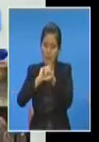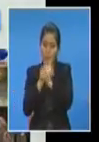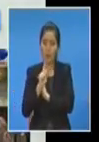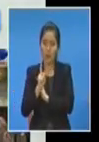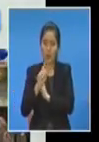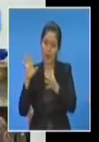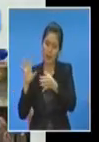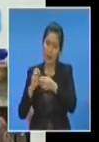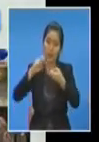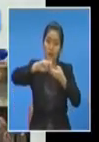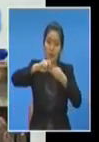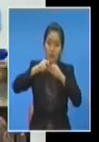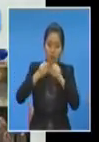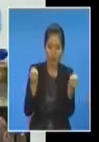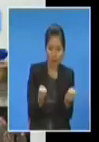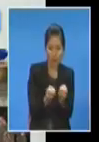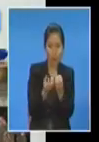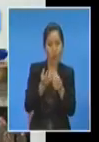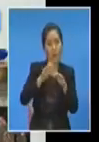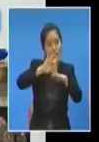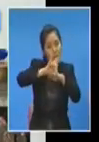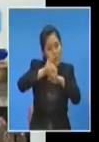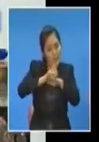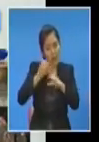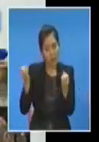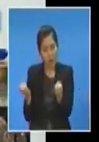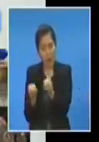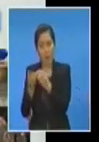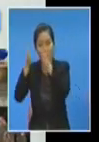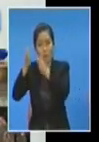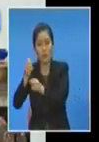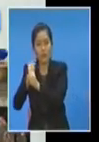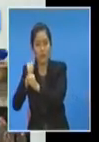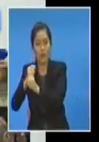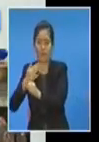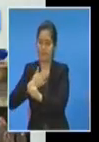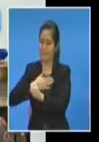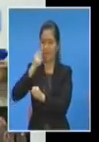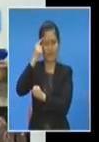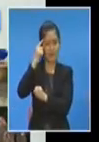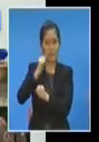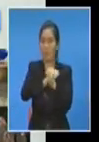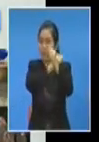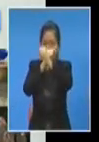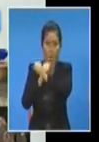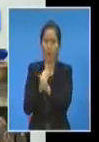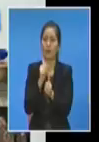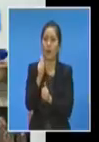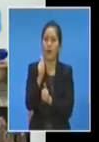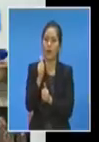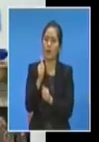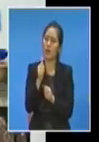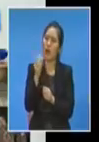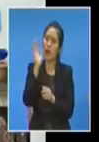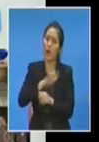ที่มนุษย์สร้างขึ้นผมยืนยันครับว่าเราป้องกันได้ไอ้คำว่าป้องกัน